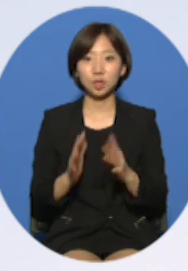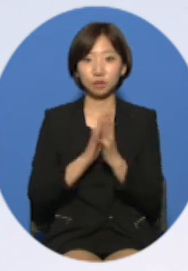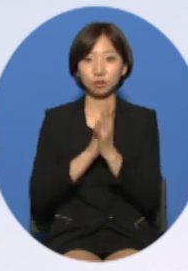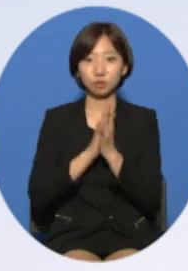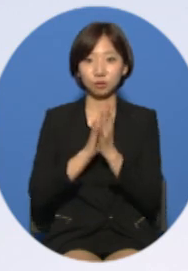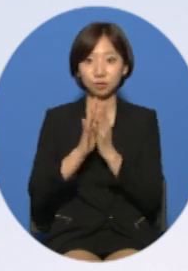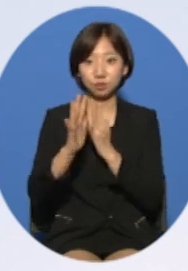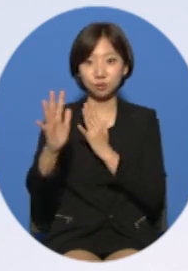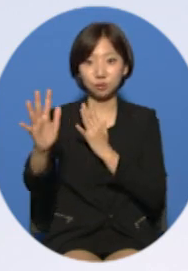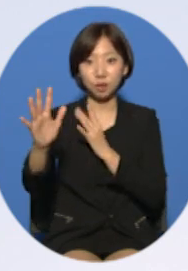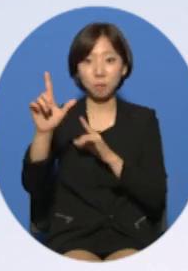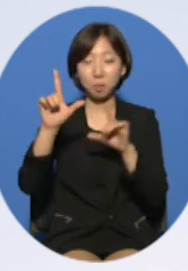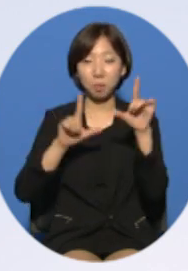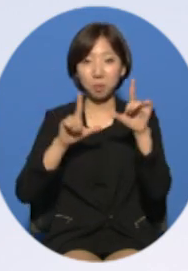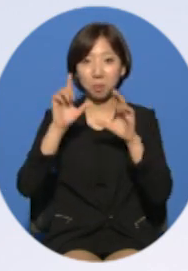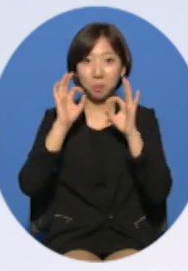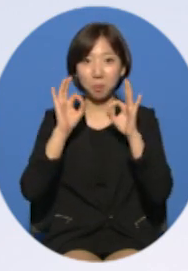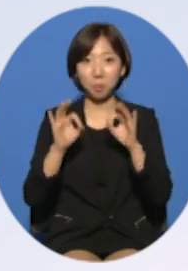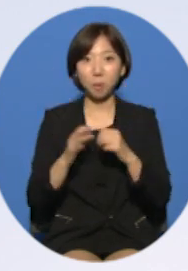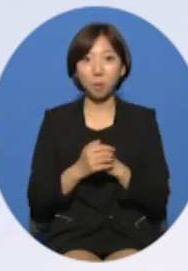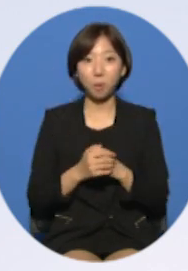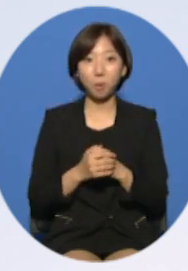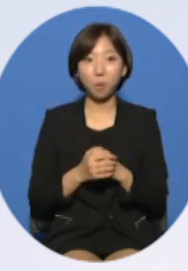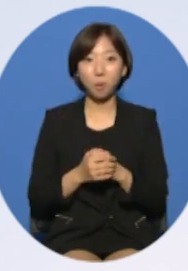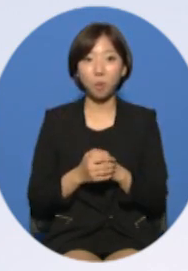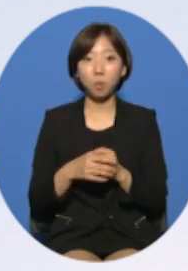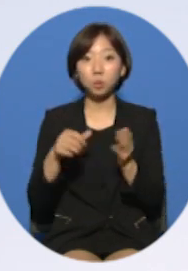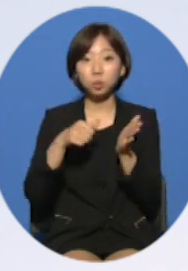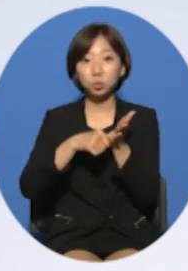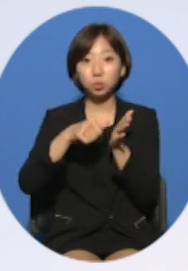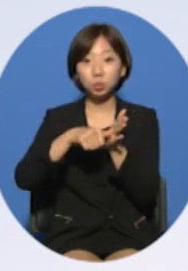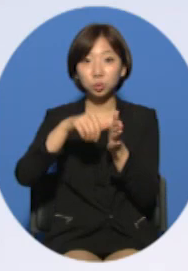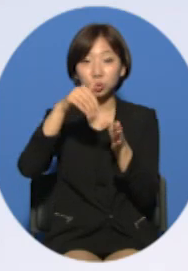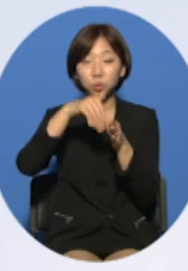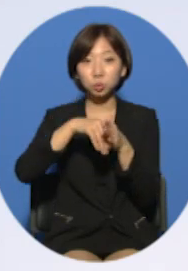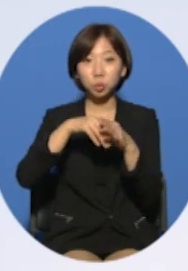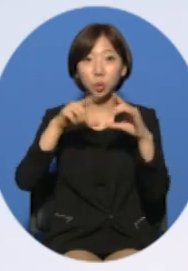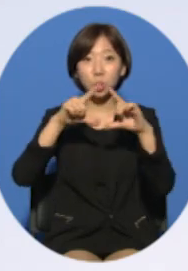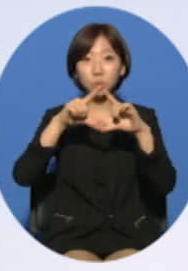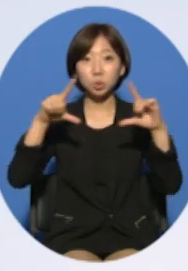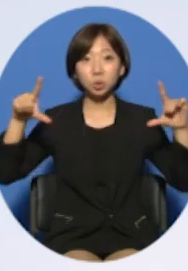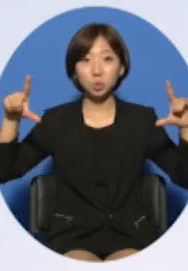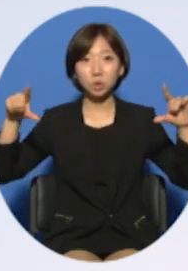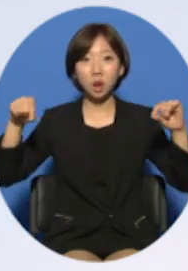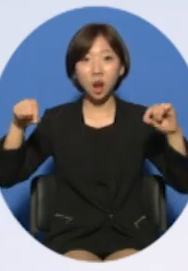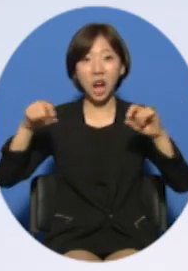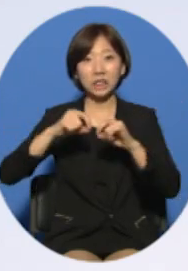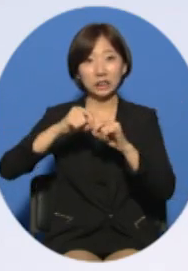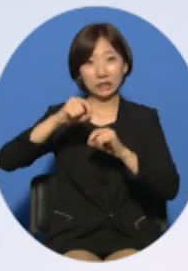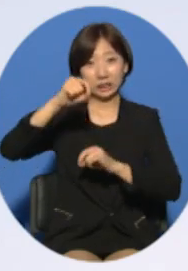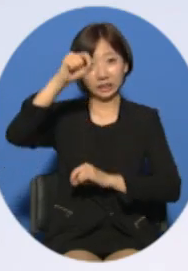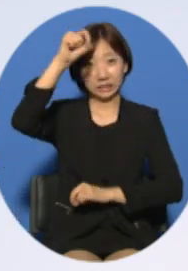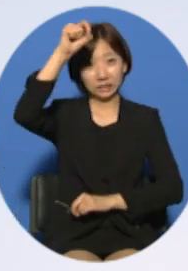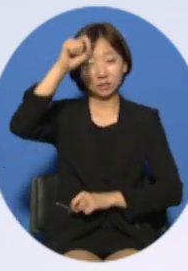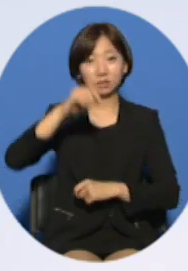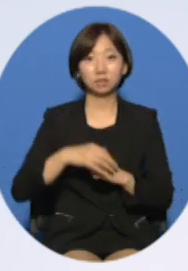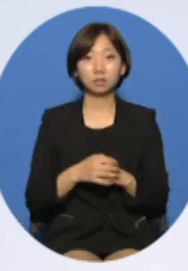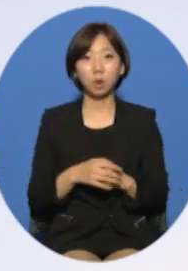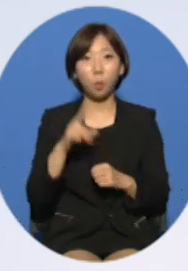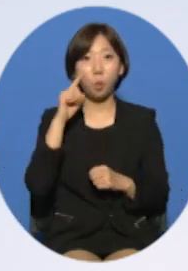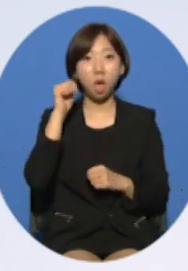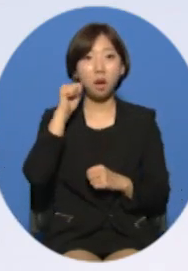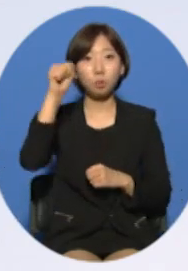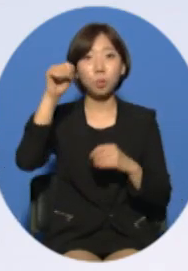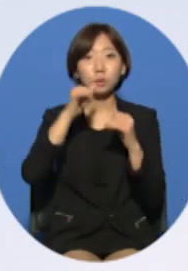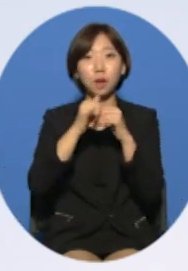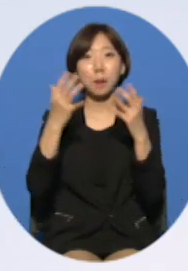모습도 보이는데 이 개표 투표용지가 이번에 제가 보니까 많이 길더라고요. 물론 후보자가 많으니까